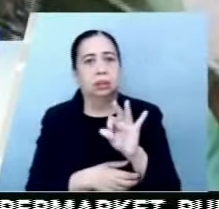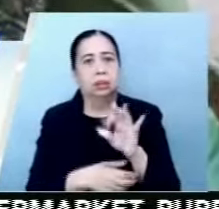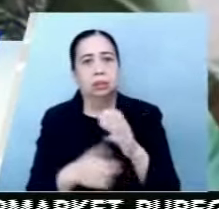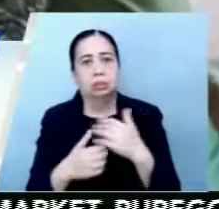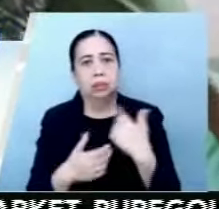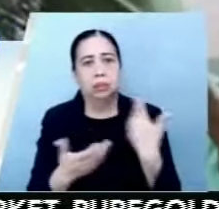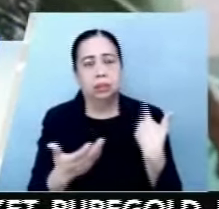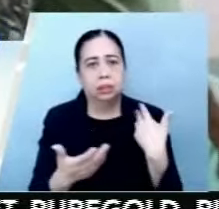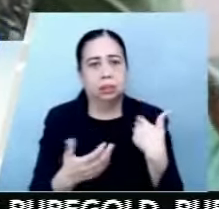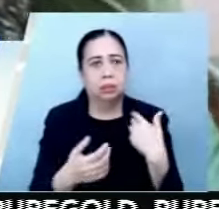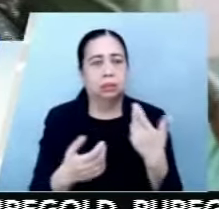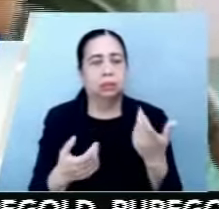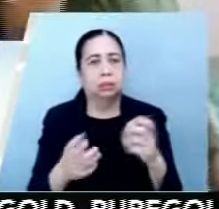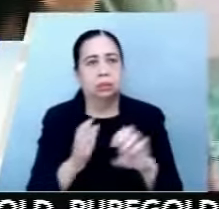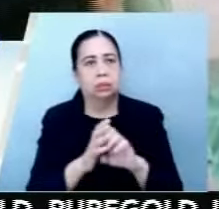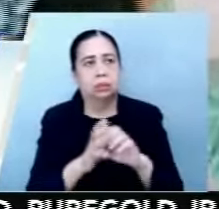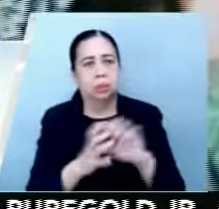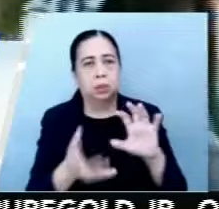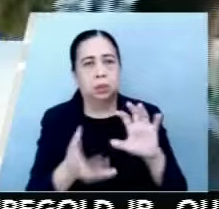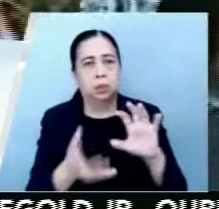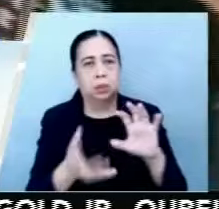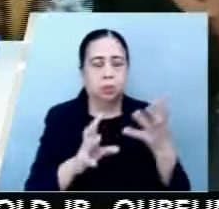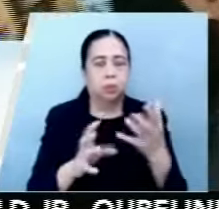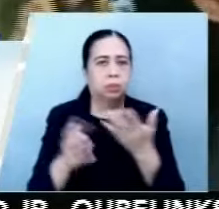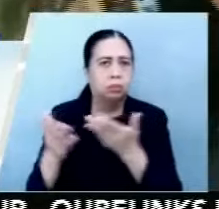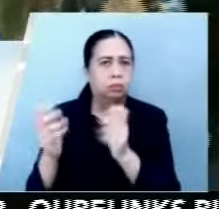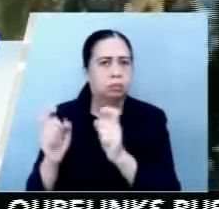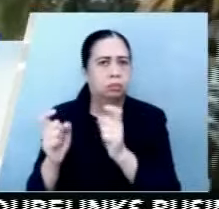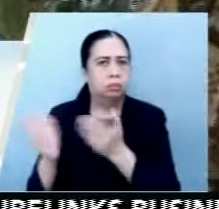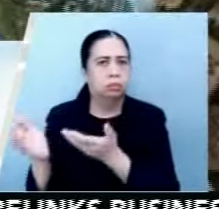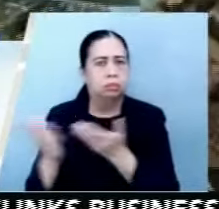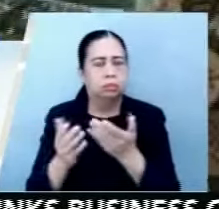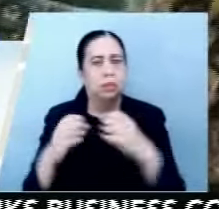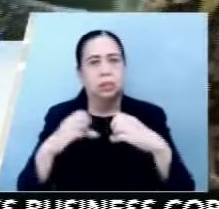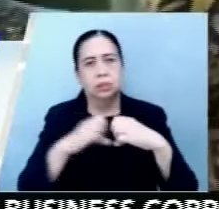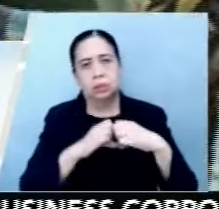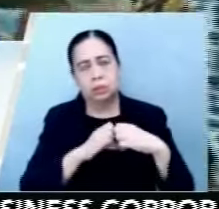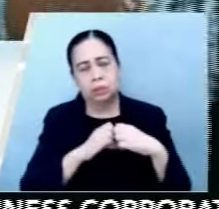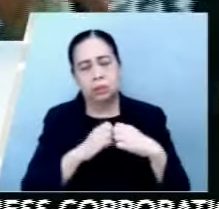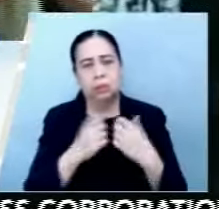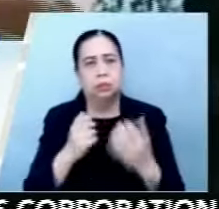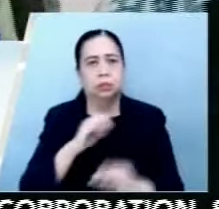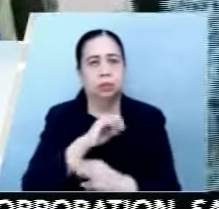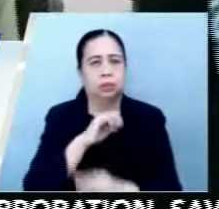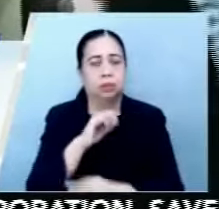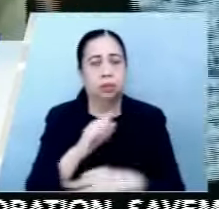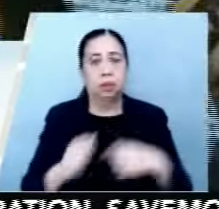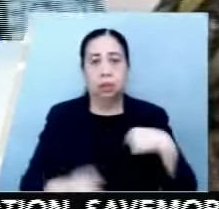trahedya, mga calamities, nandyan kaagad yung Jimmy Kapuso. Kami sa Armed Forces,